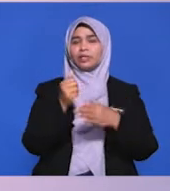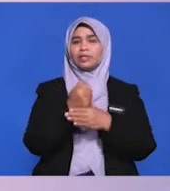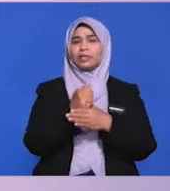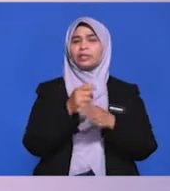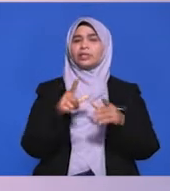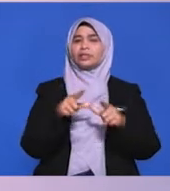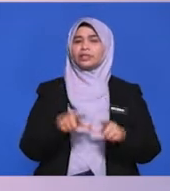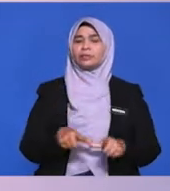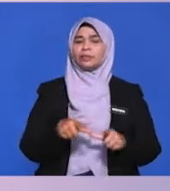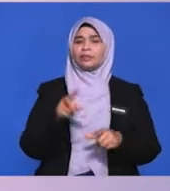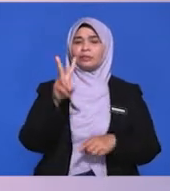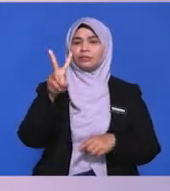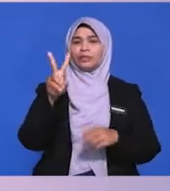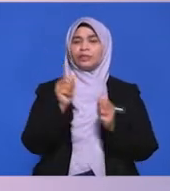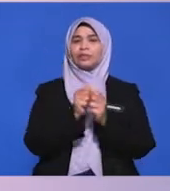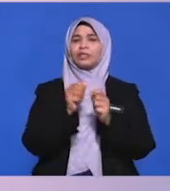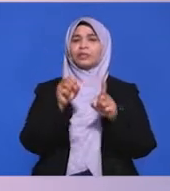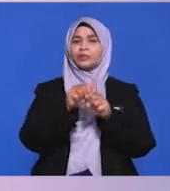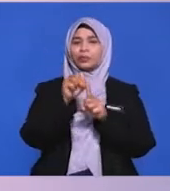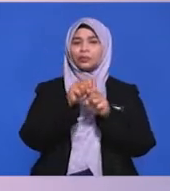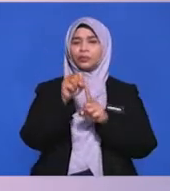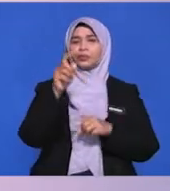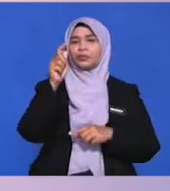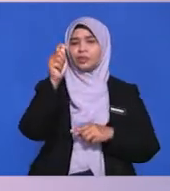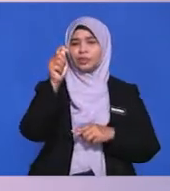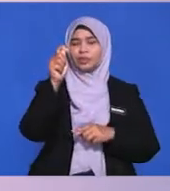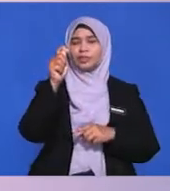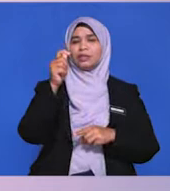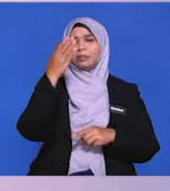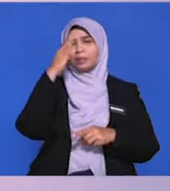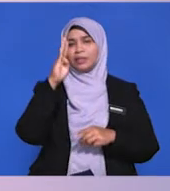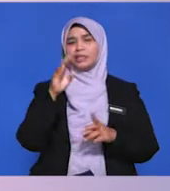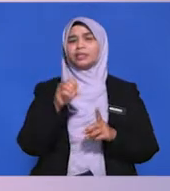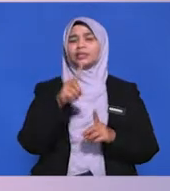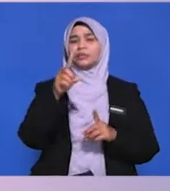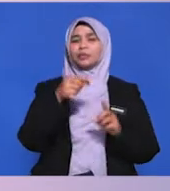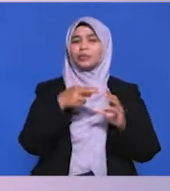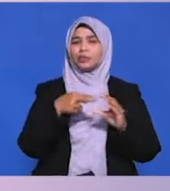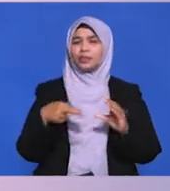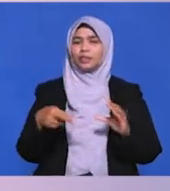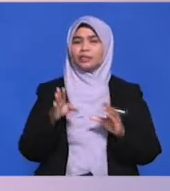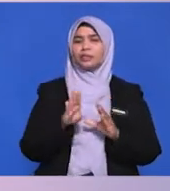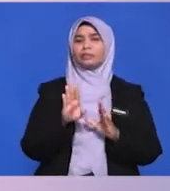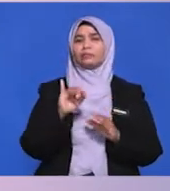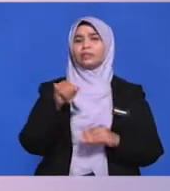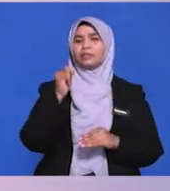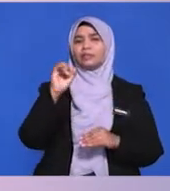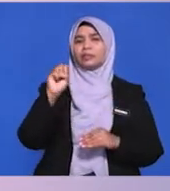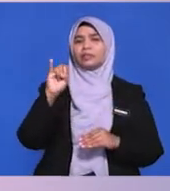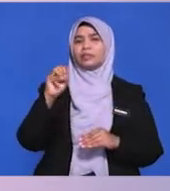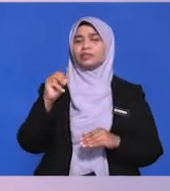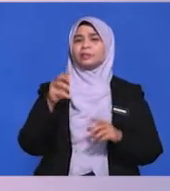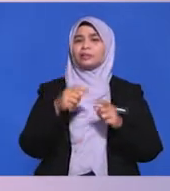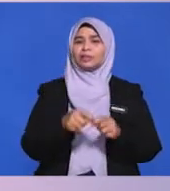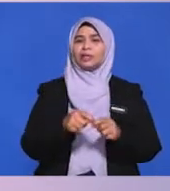isipadu di dengan suhu tinggi bagi suatu gas yang bergizi tetap